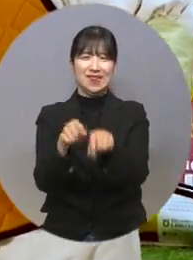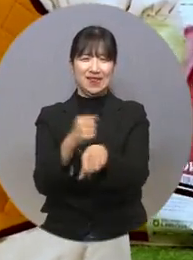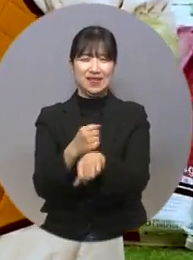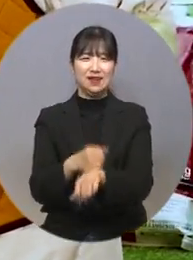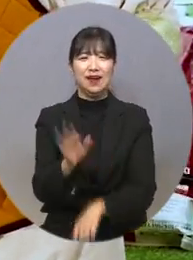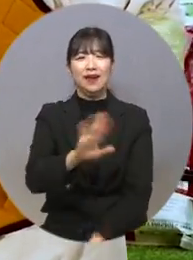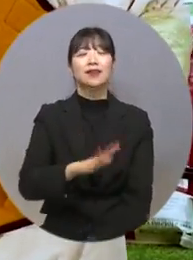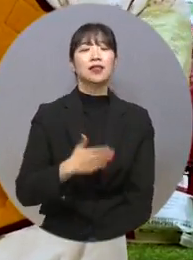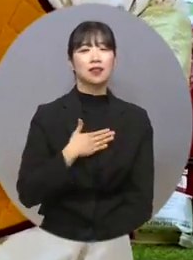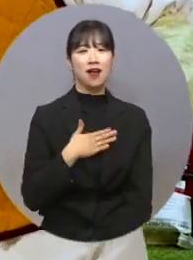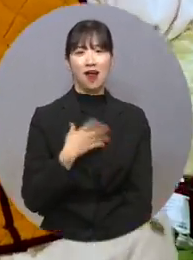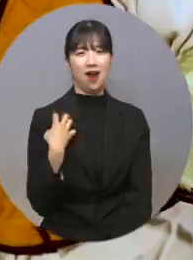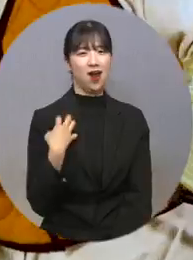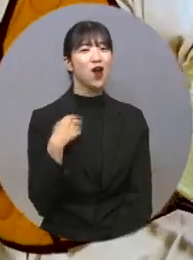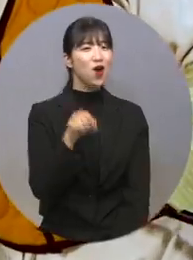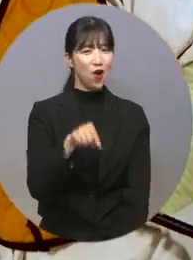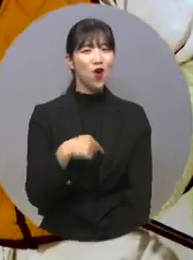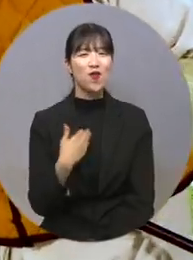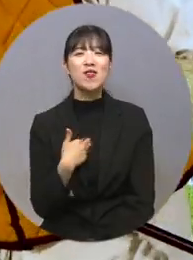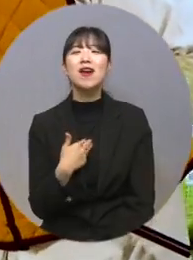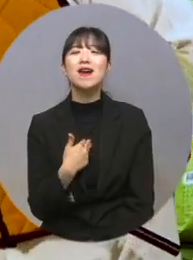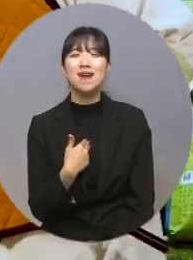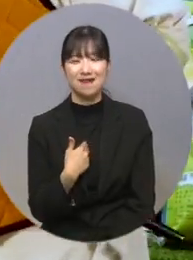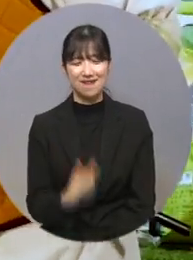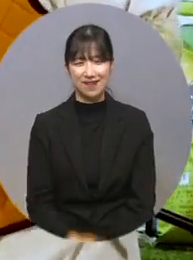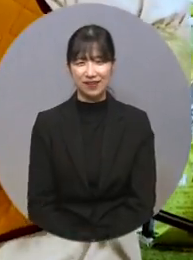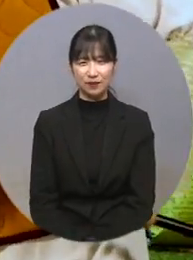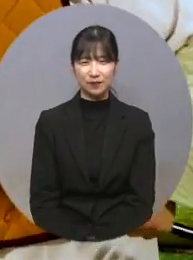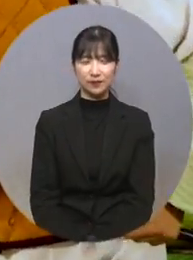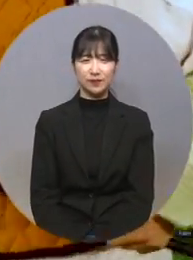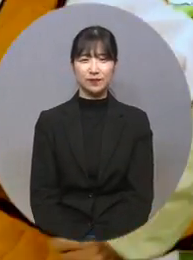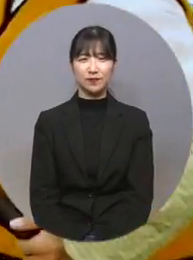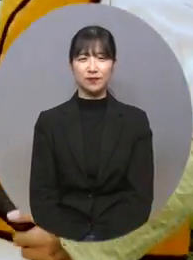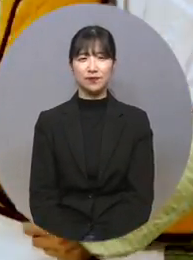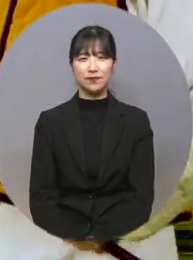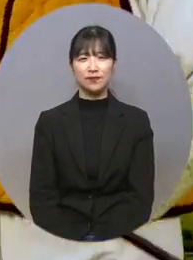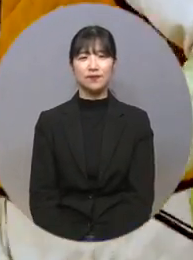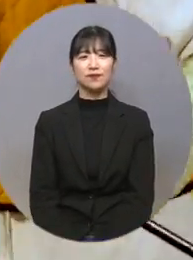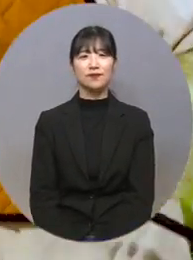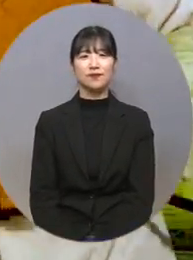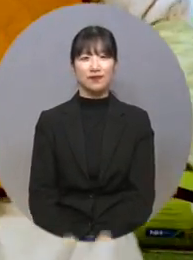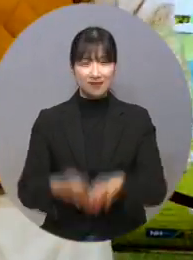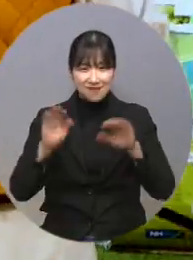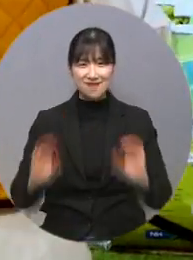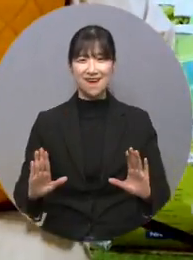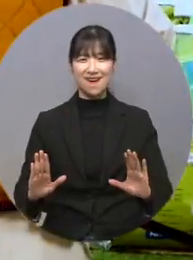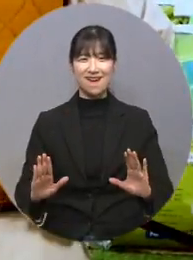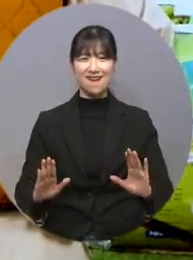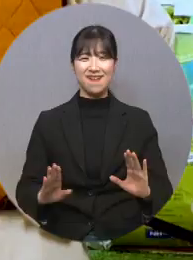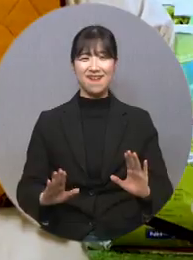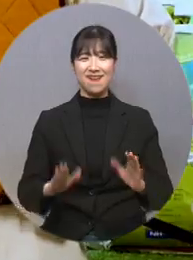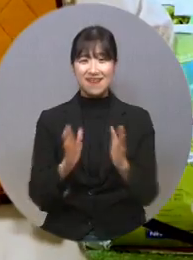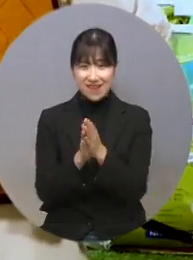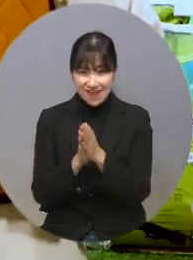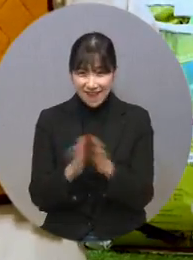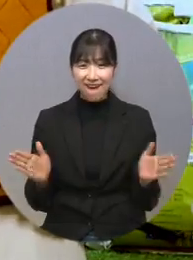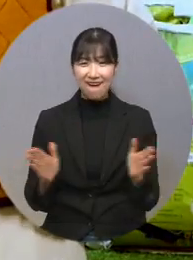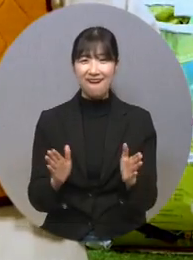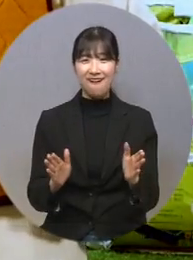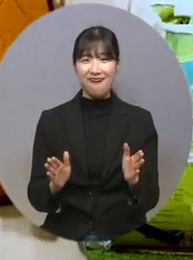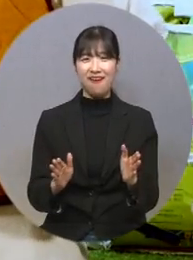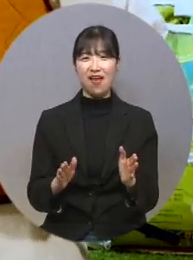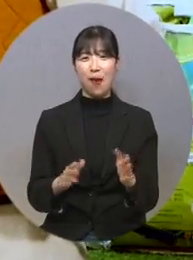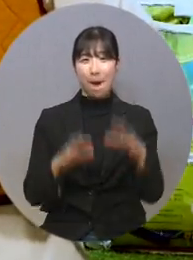내가 한 역할이요. 내가 하는 역할이라고요. 네. 얘가 한 역할이라고. 자 그렇다면 자 드디어